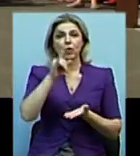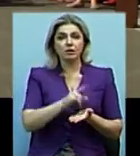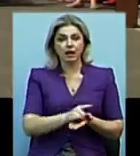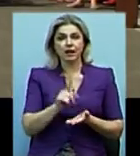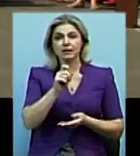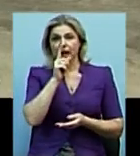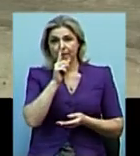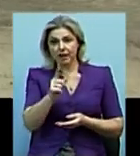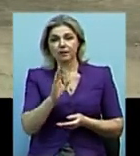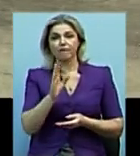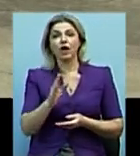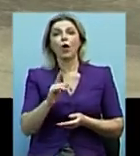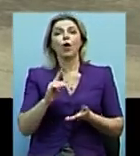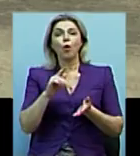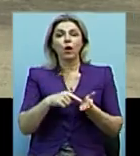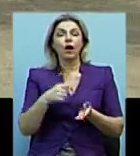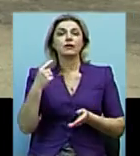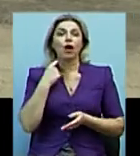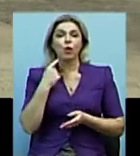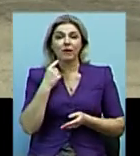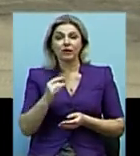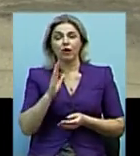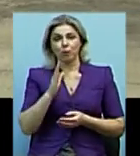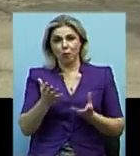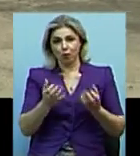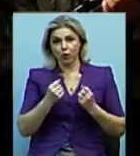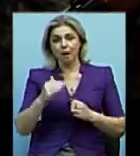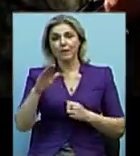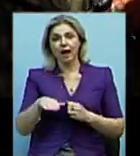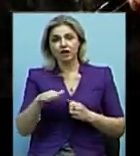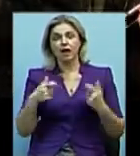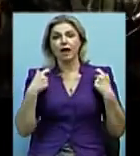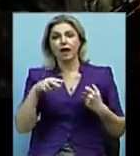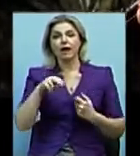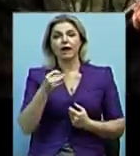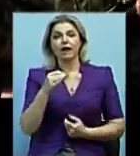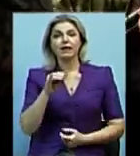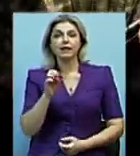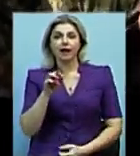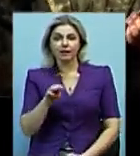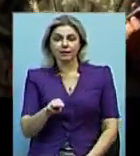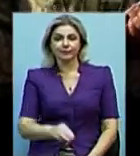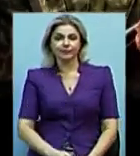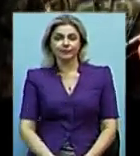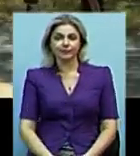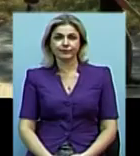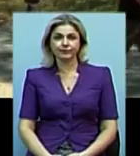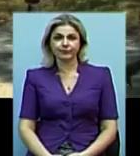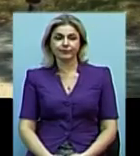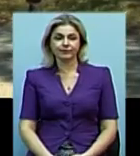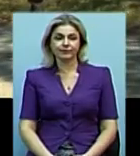у Кропивницькому ці курсанти отримують звання молодшого лейтенанта. Олександр Гордієнко, Андрій Заворотній, телевізійні